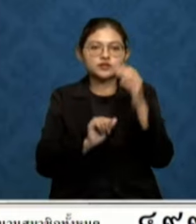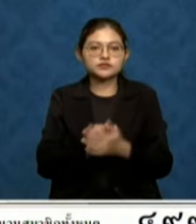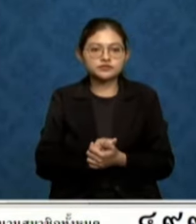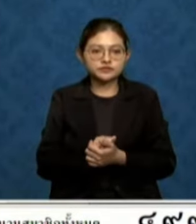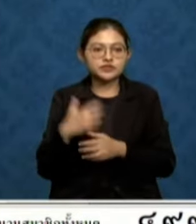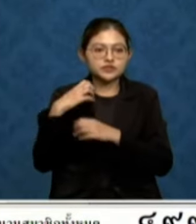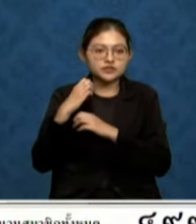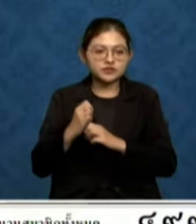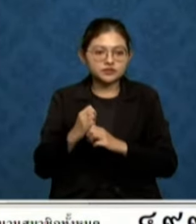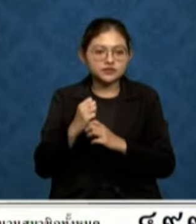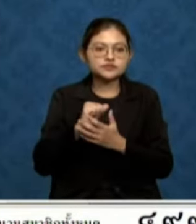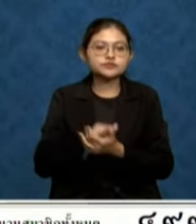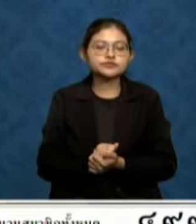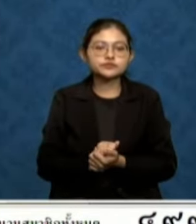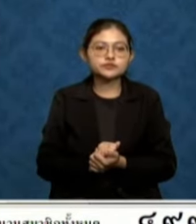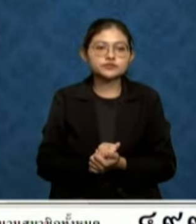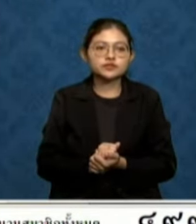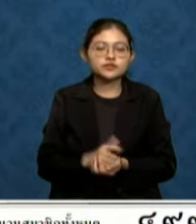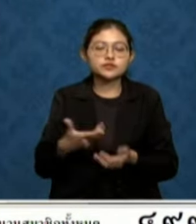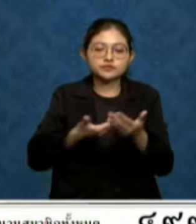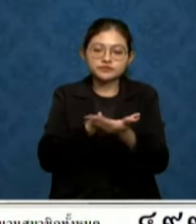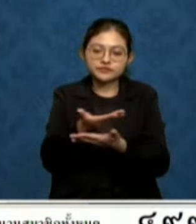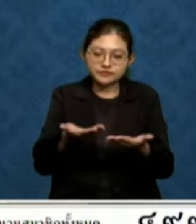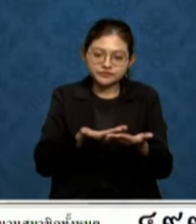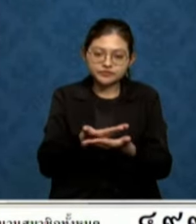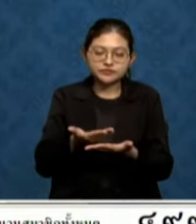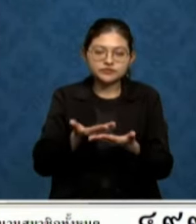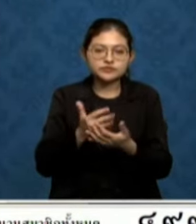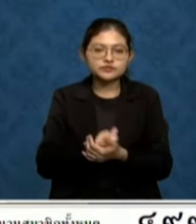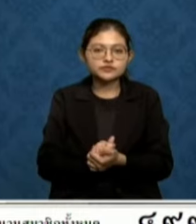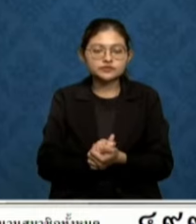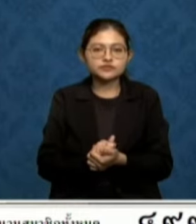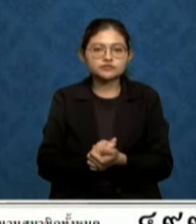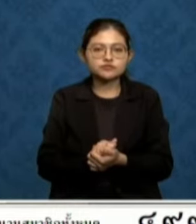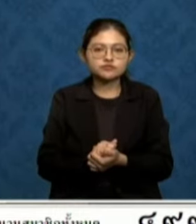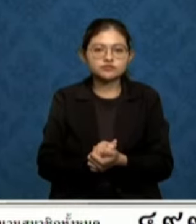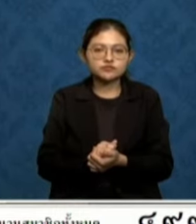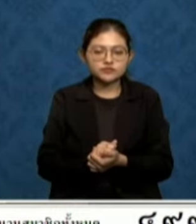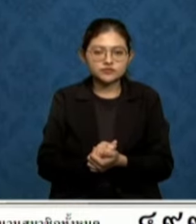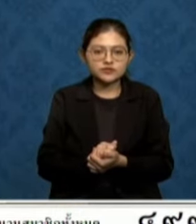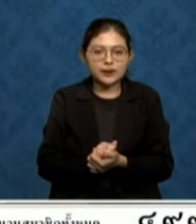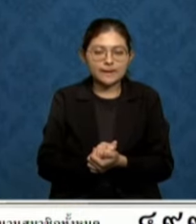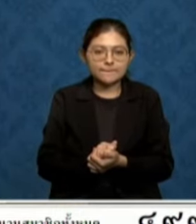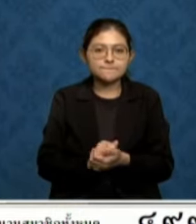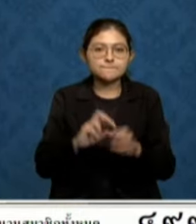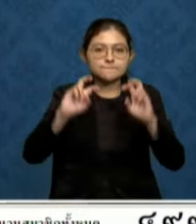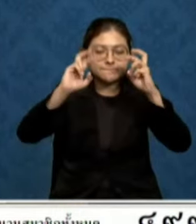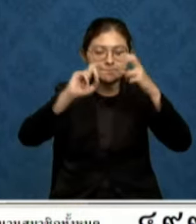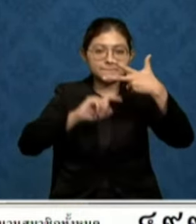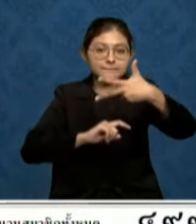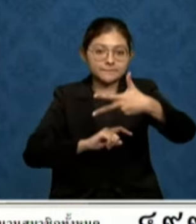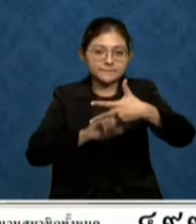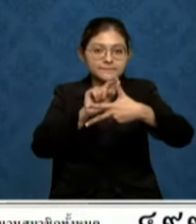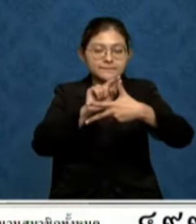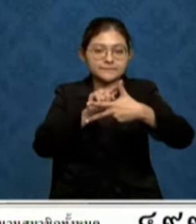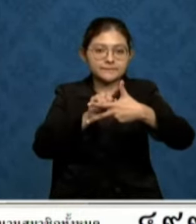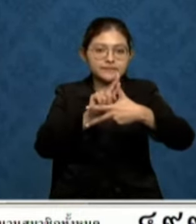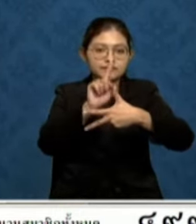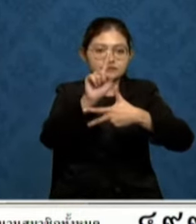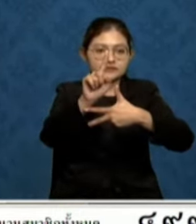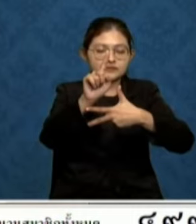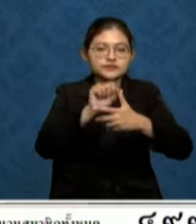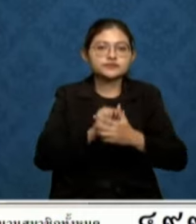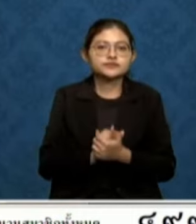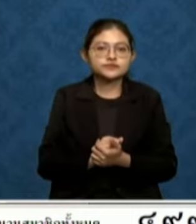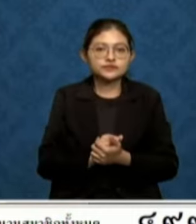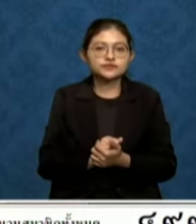ค่ะดิฉันขอหารือเรื่องปัญหาความเดือดร้อนของพี่น้องประชาชน3เรื่องด้วยกันนะคะเรื่องแรกค่ะ